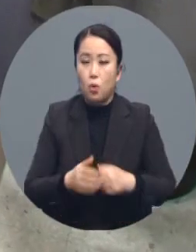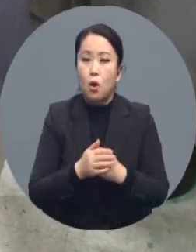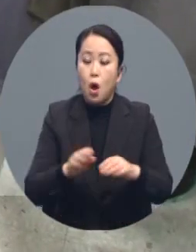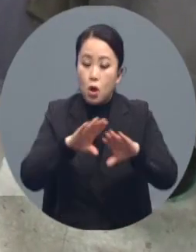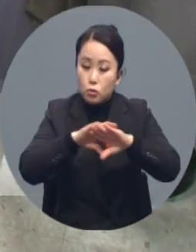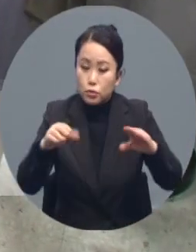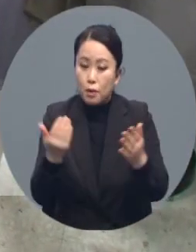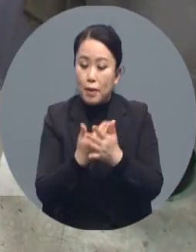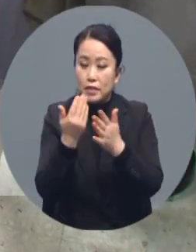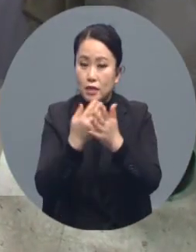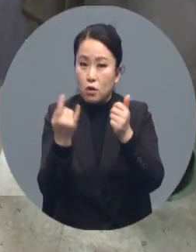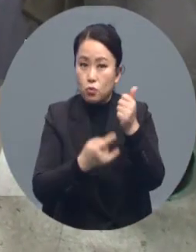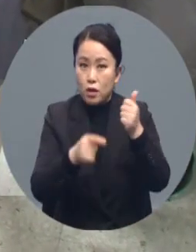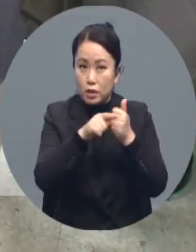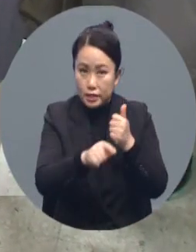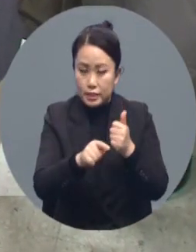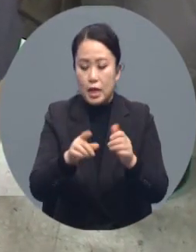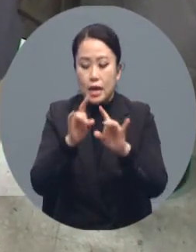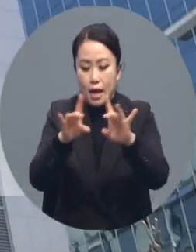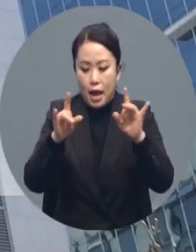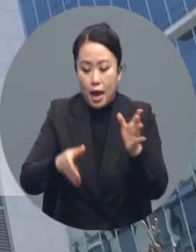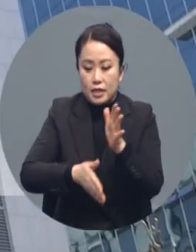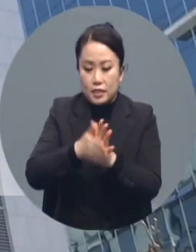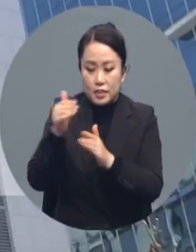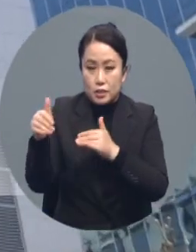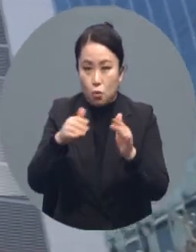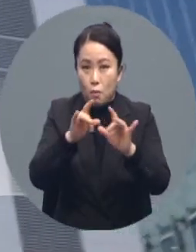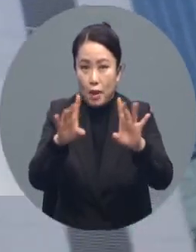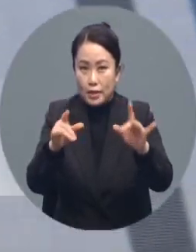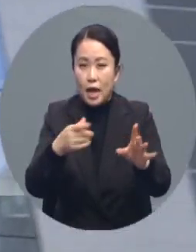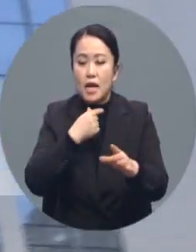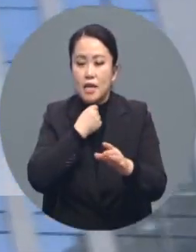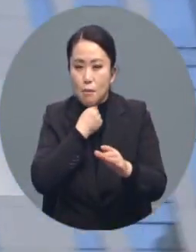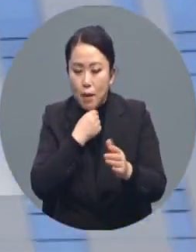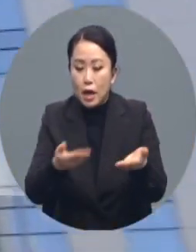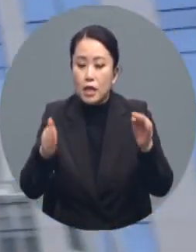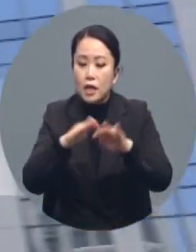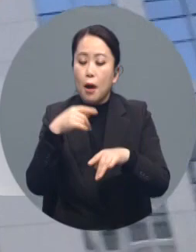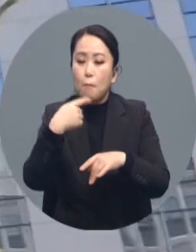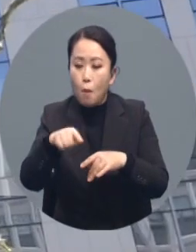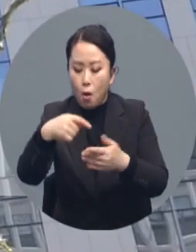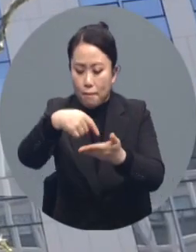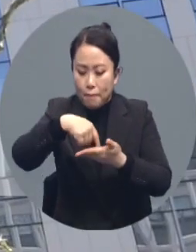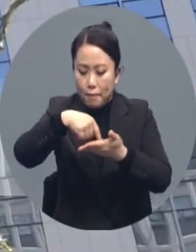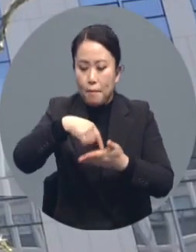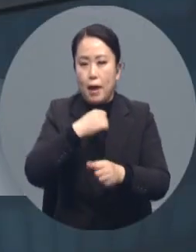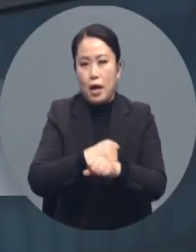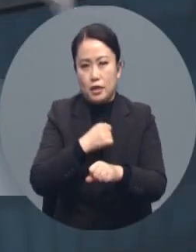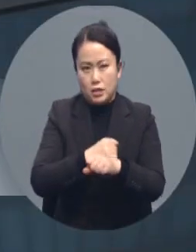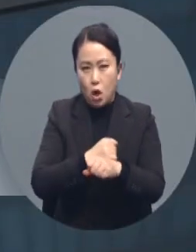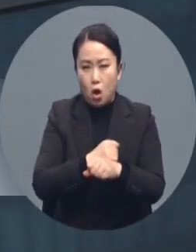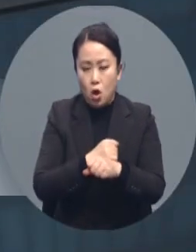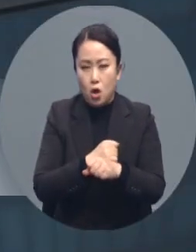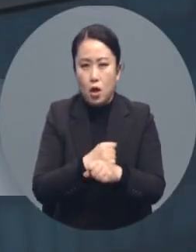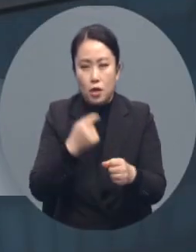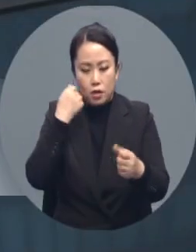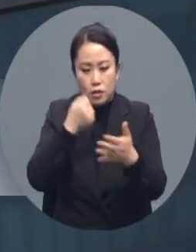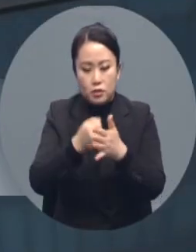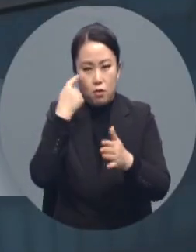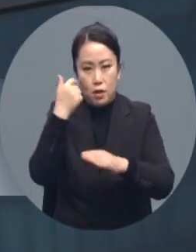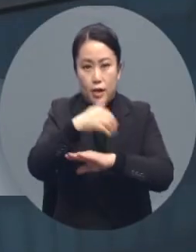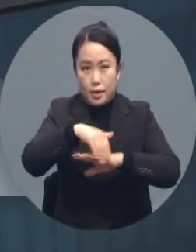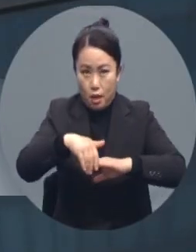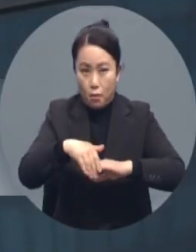균형발전위는 각 시도별 희망기관을 접수해 이전 대상지와 일정 등을 결정할 계획입니다.